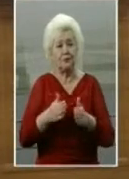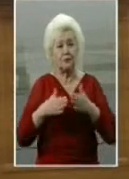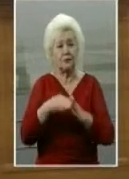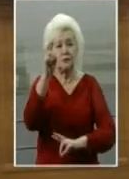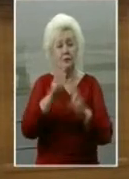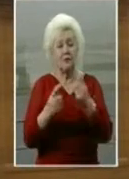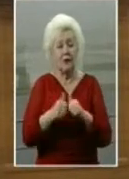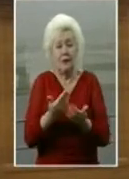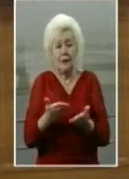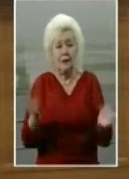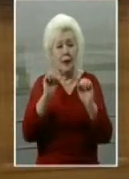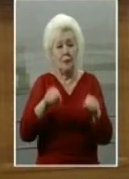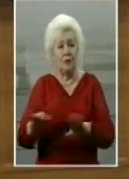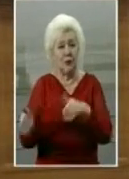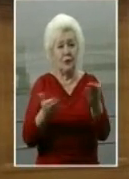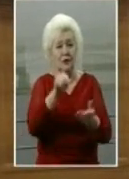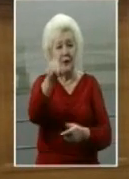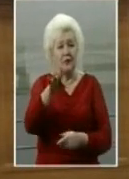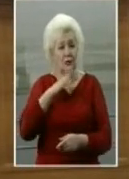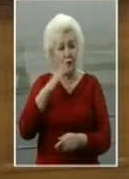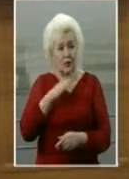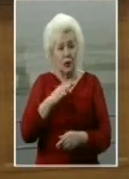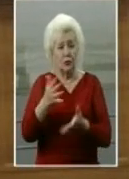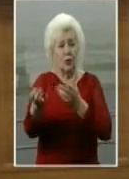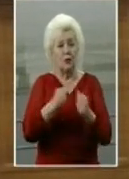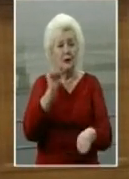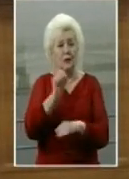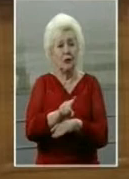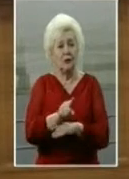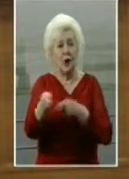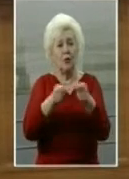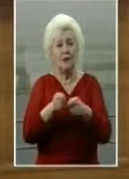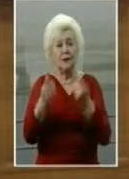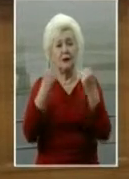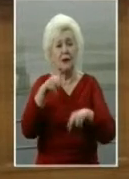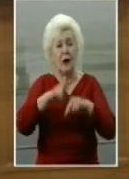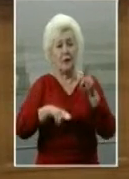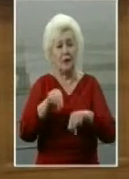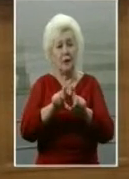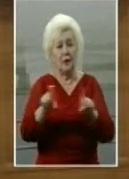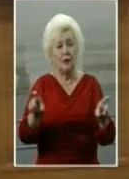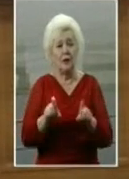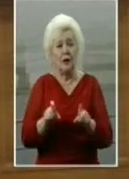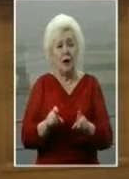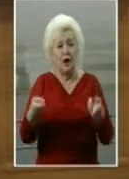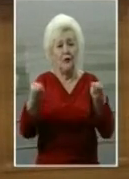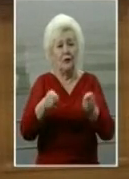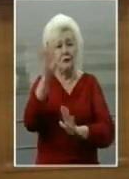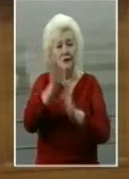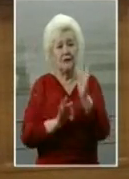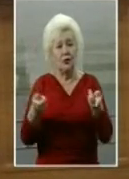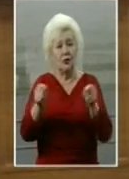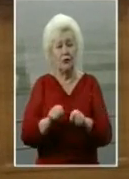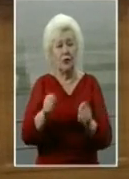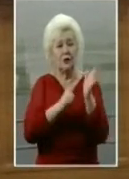суднозавод не має можливості подавати цю воду, то отримали завдання управління капітального будівництва терміново підключити. Там 65